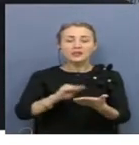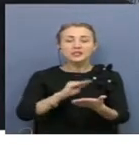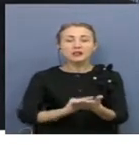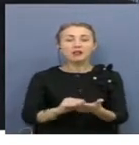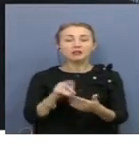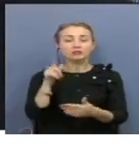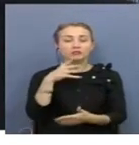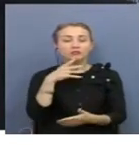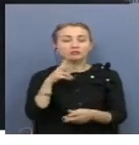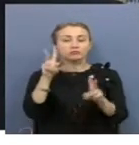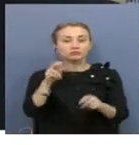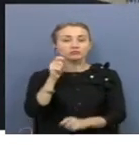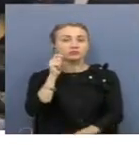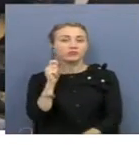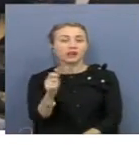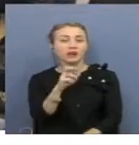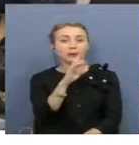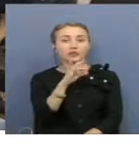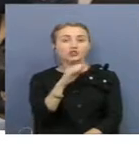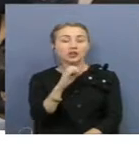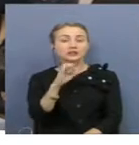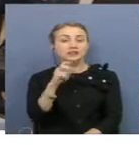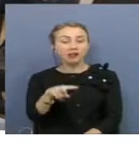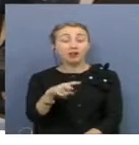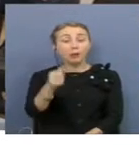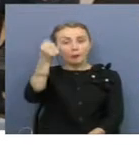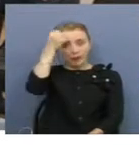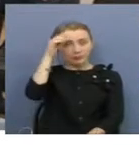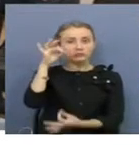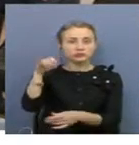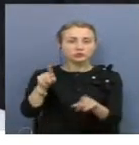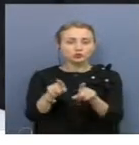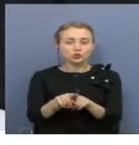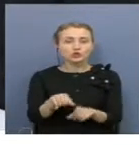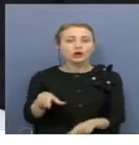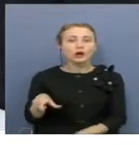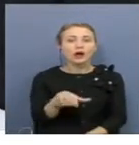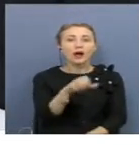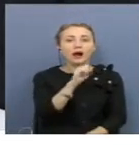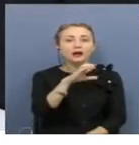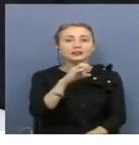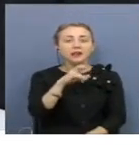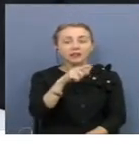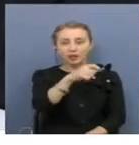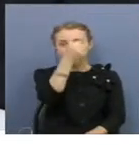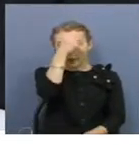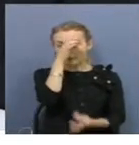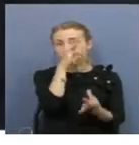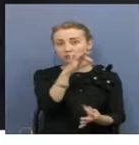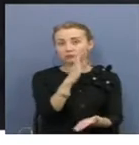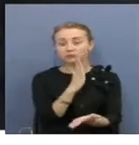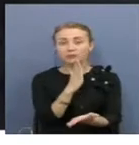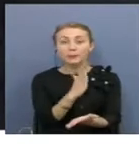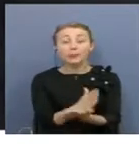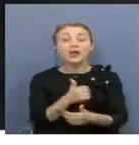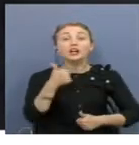күшіменен ескерткіш орнатылды. Аудан башысы елдегі бәсекелестіктің кілті, жастардың қолында екеніне сенімді. Үш тілділікті дамыту,